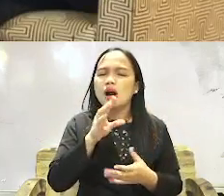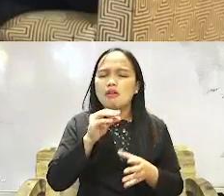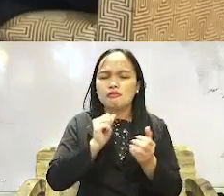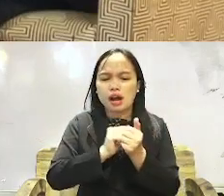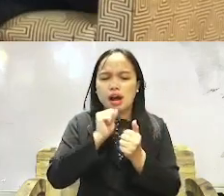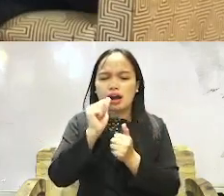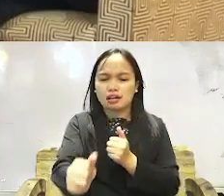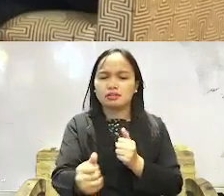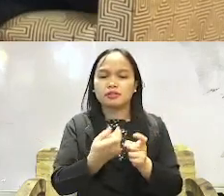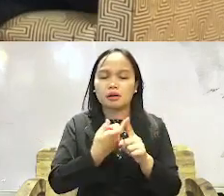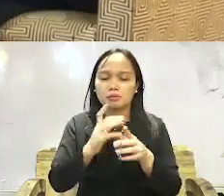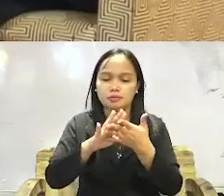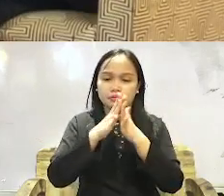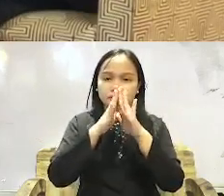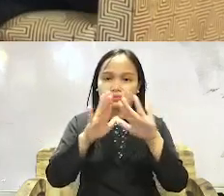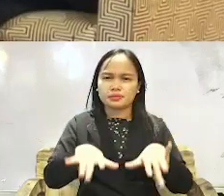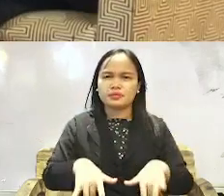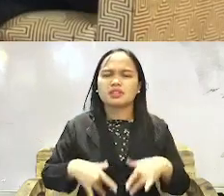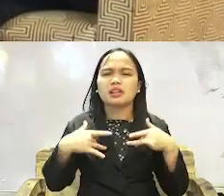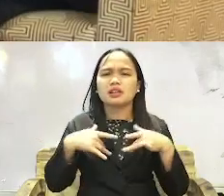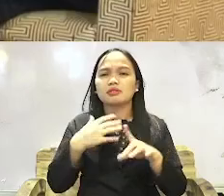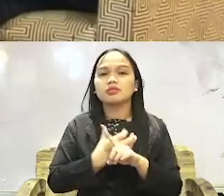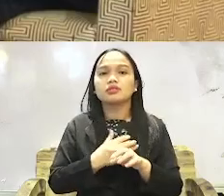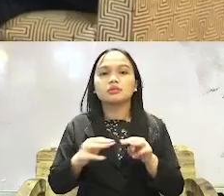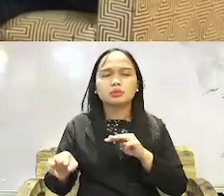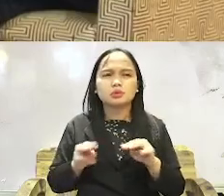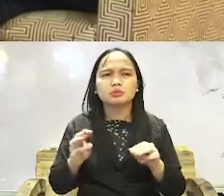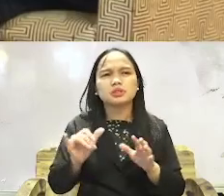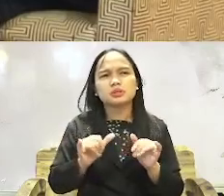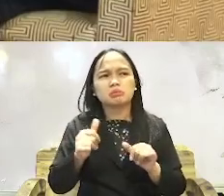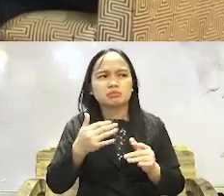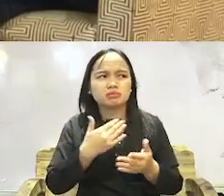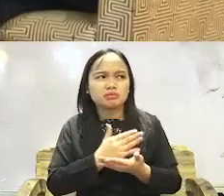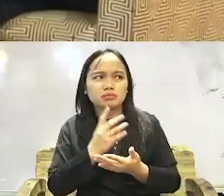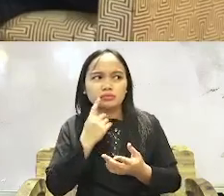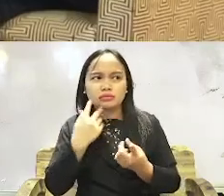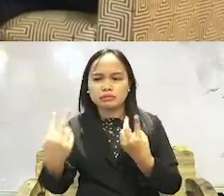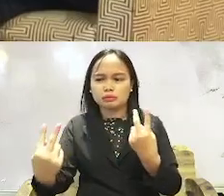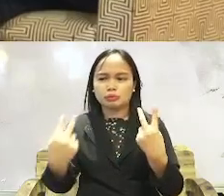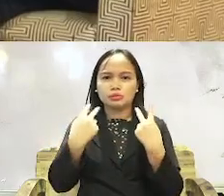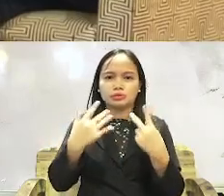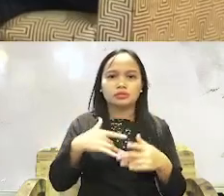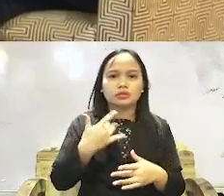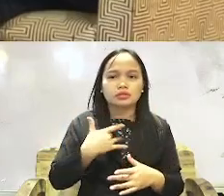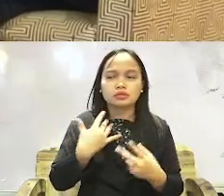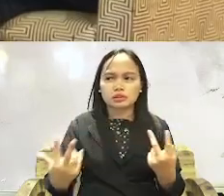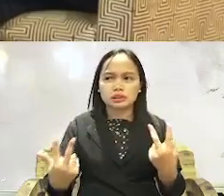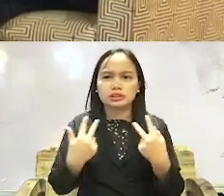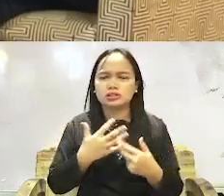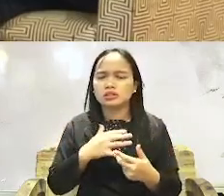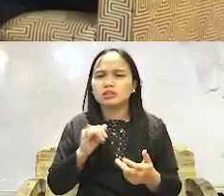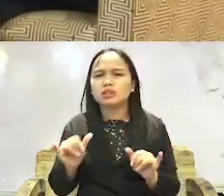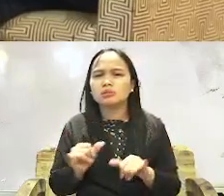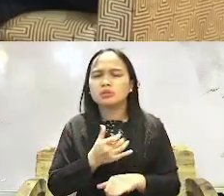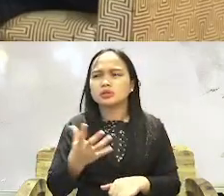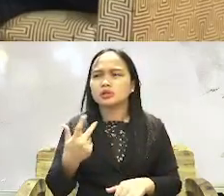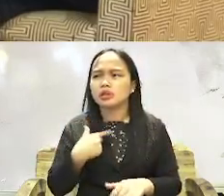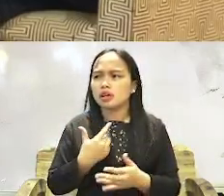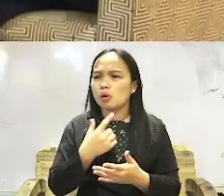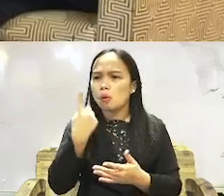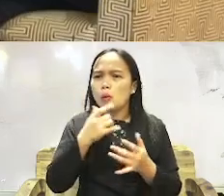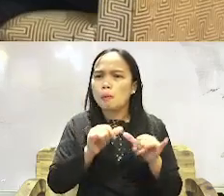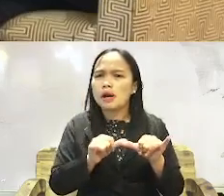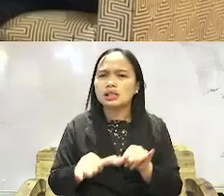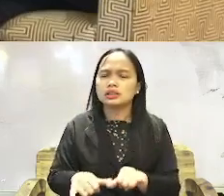kapayapaan. Every move, pakiramdam mo may taong tumitingin sa'yo. Every move, may pakiramdam mo may taong nagme-measure